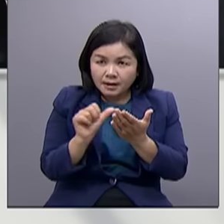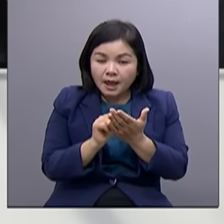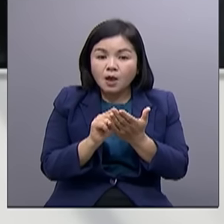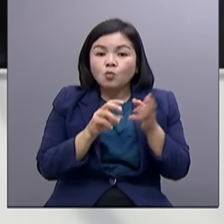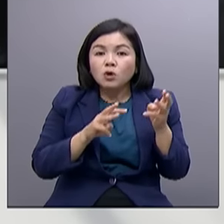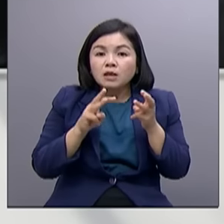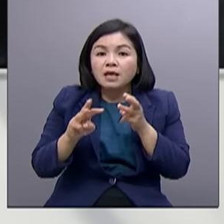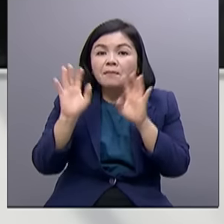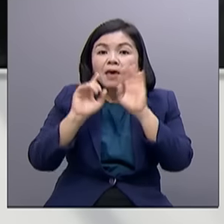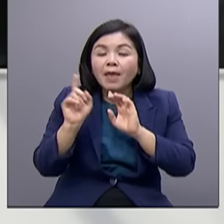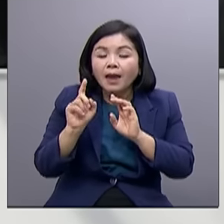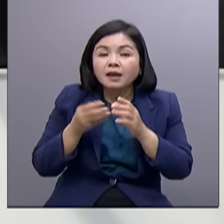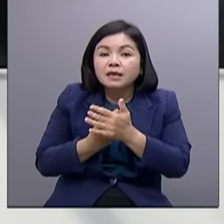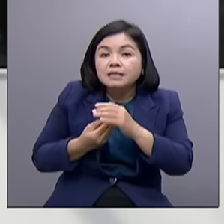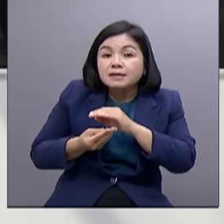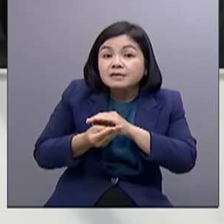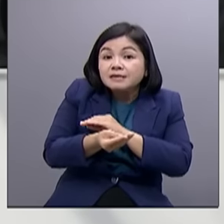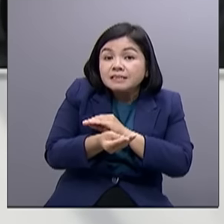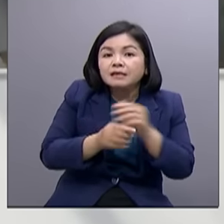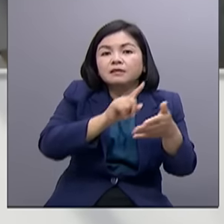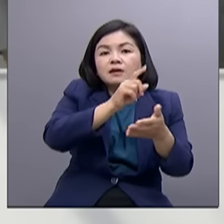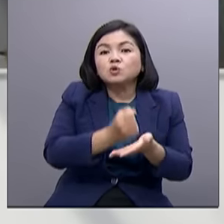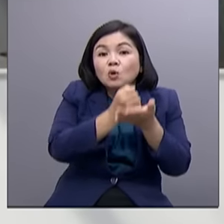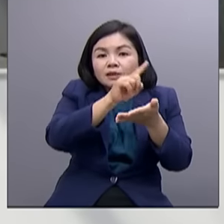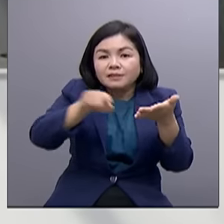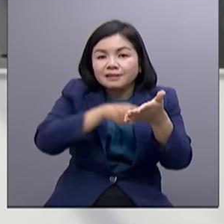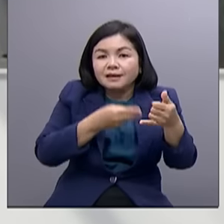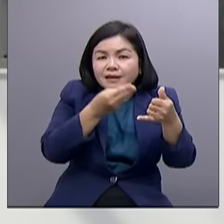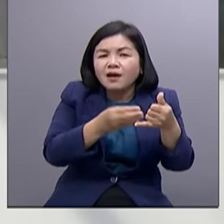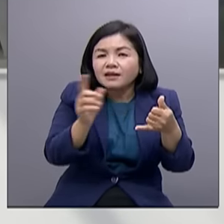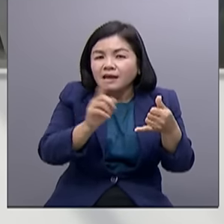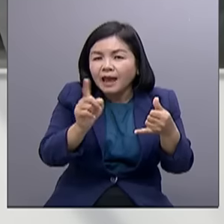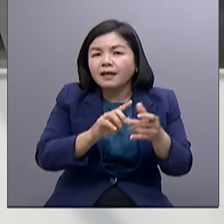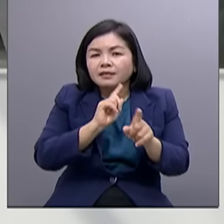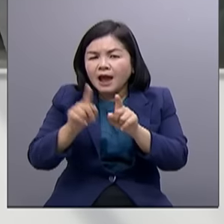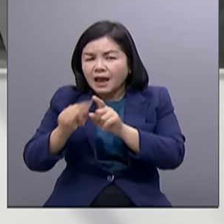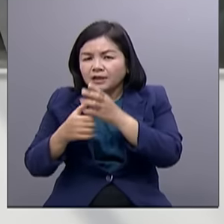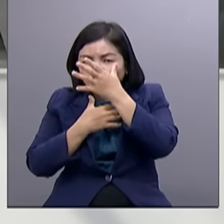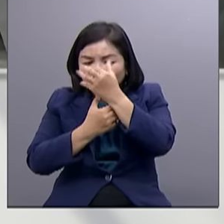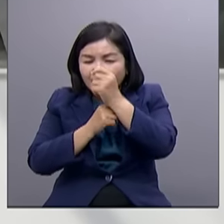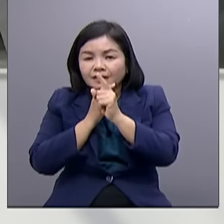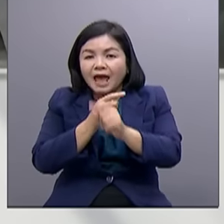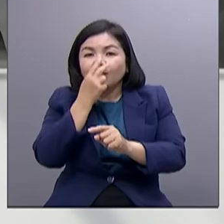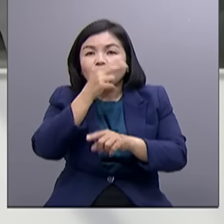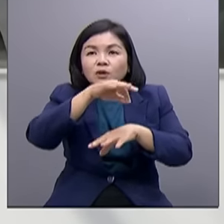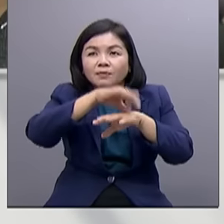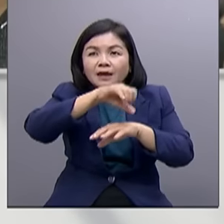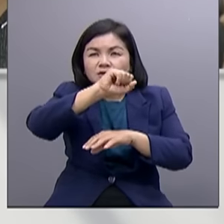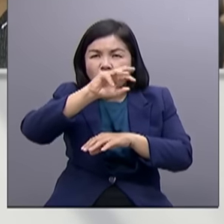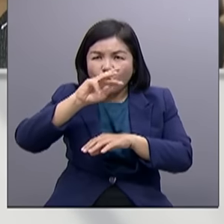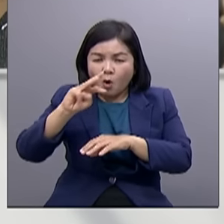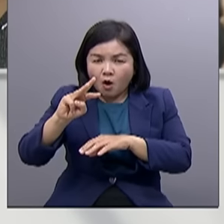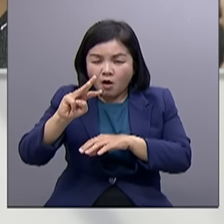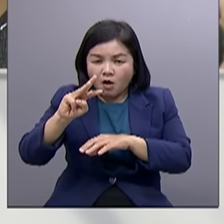กระดานจัดขึ้นที่ธรรมศาสตร์เมื่อวานนี้ค่ะคนที่ติดตามการเลือกตั้งหลายๆคนซึ่งก็รวมถึงทางไลอที่เขาเป็น